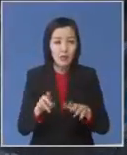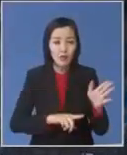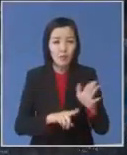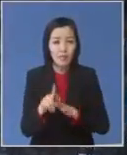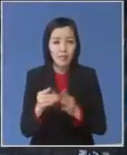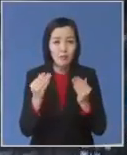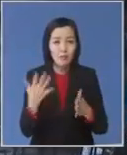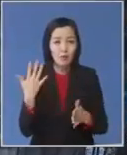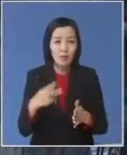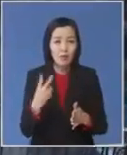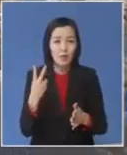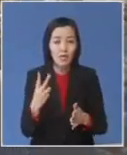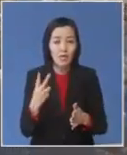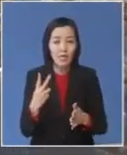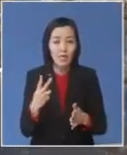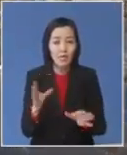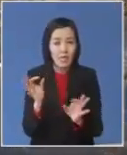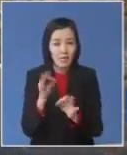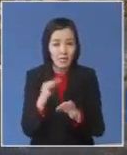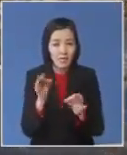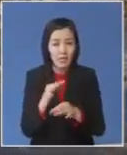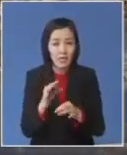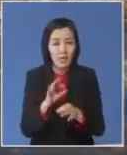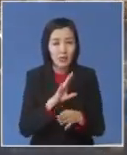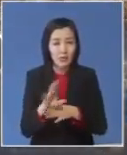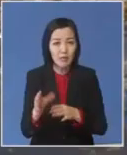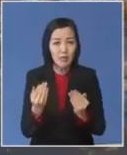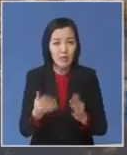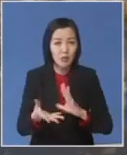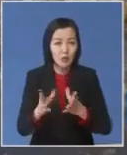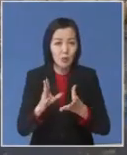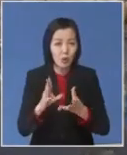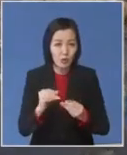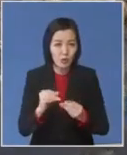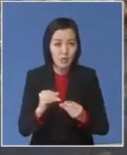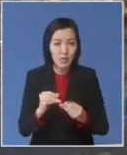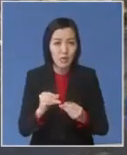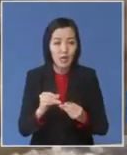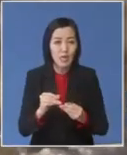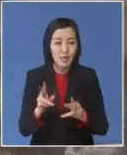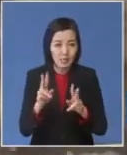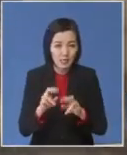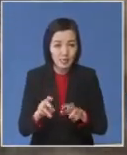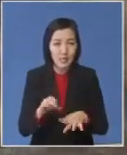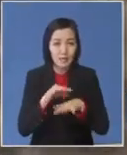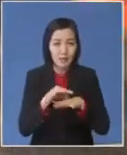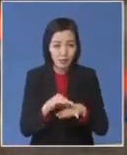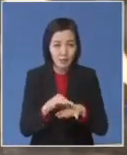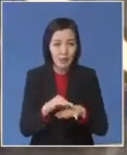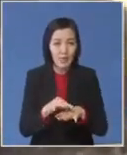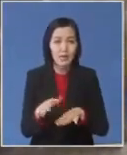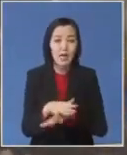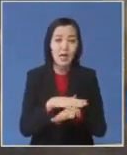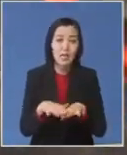дейін 52 сынама алынып, зертханаға жіберілді. Қазір қорытындысы жасалып жатыр, дейді эпидемиологтар. Сонымен қатар халыққа